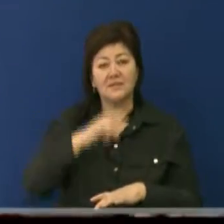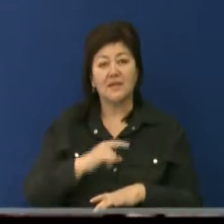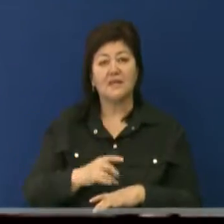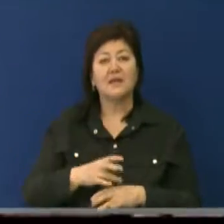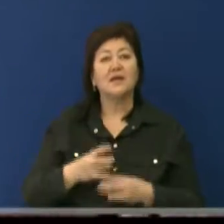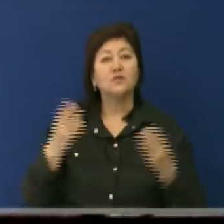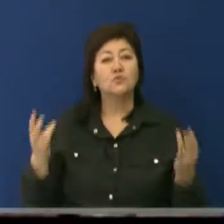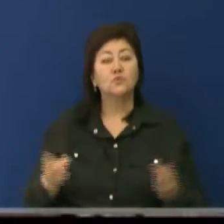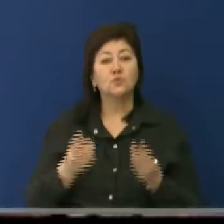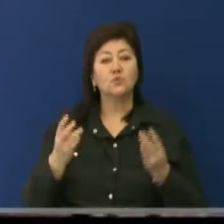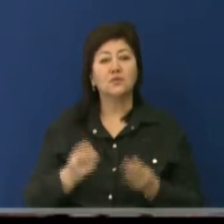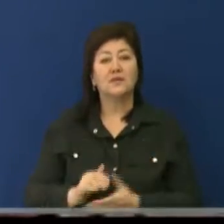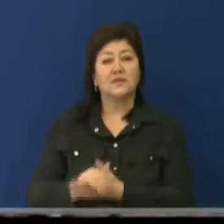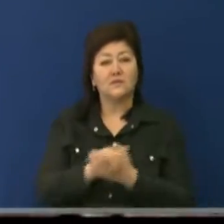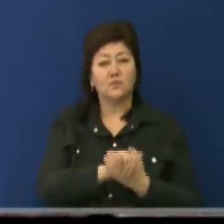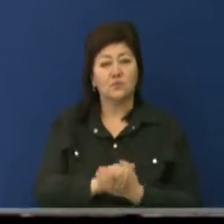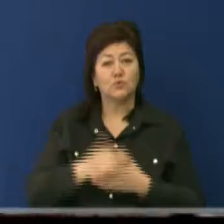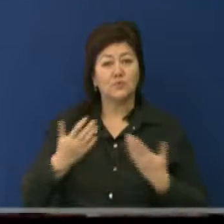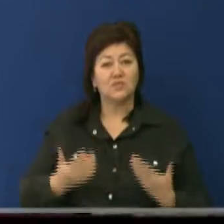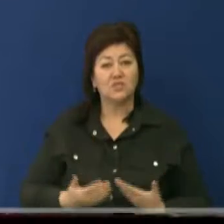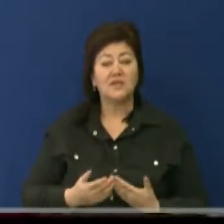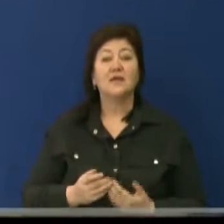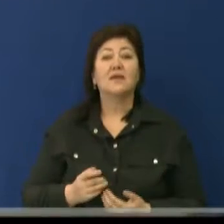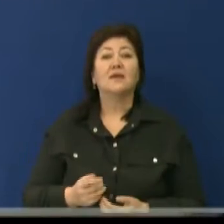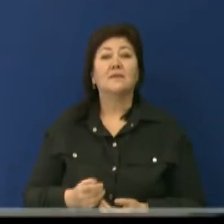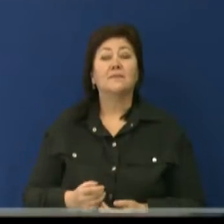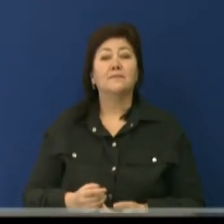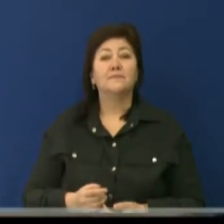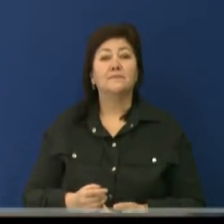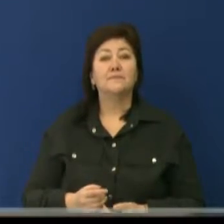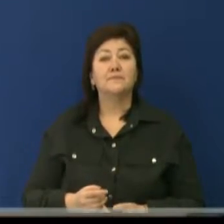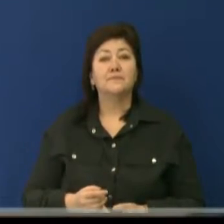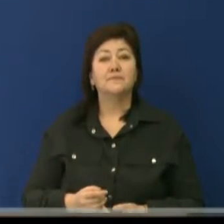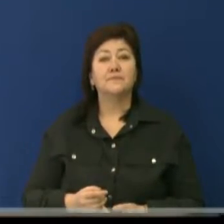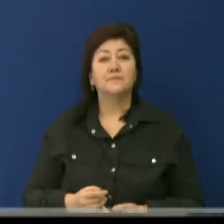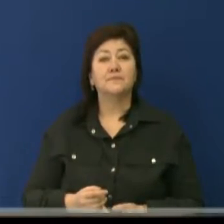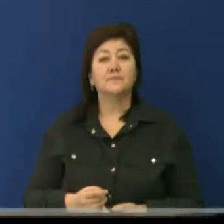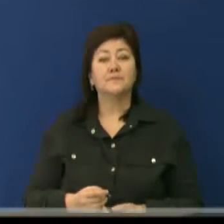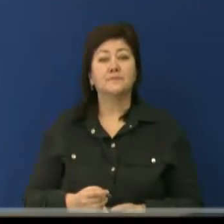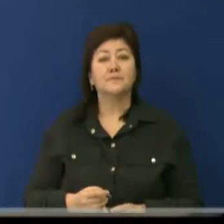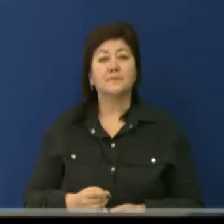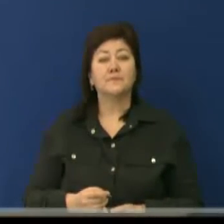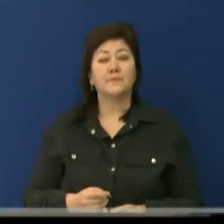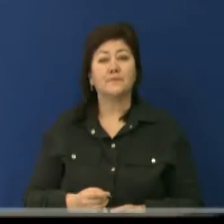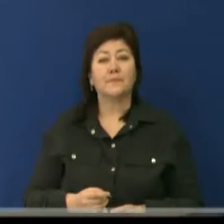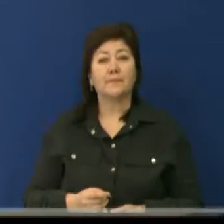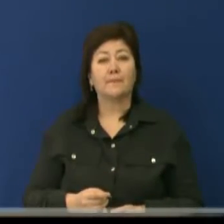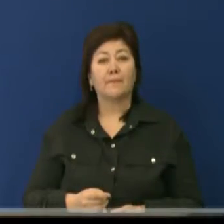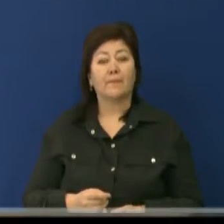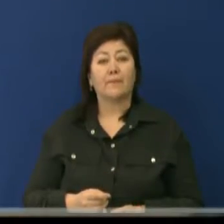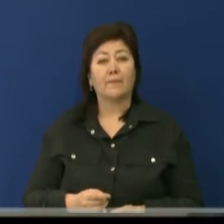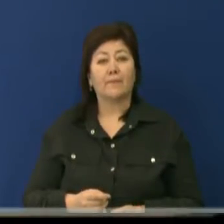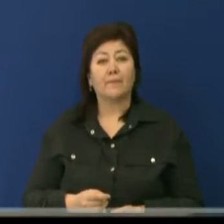әлемдік экономикалық сын тегеуріндер алдында тұратынына сендірді. Я только лишь обещаю вам, что я сделаю